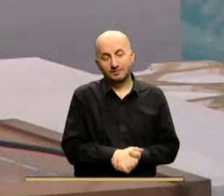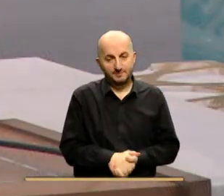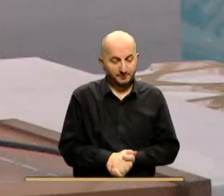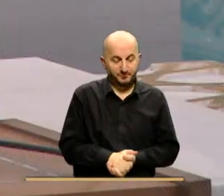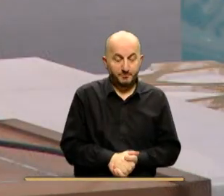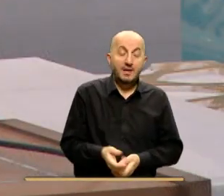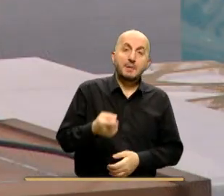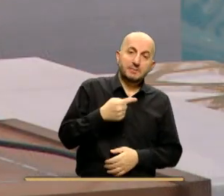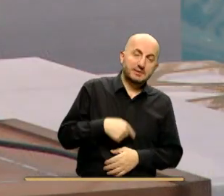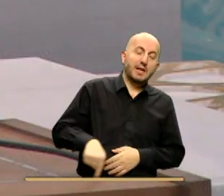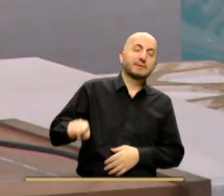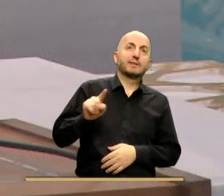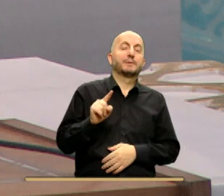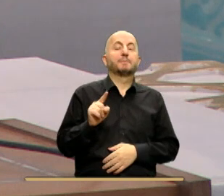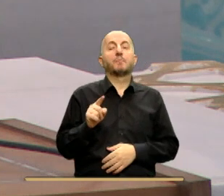Bizler de